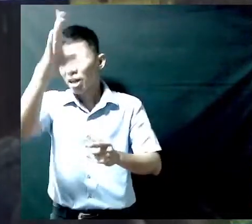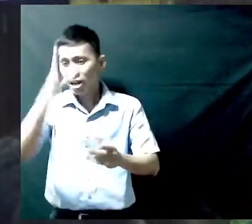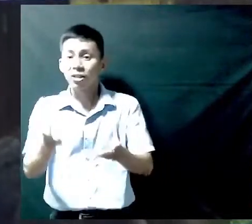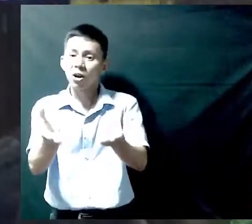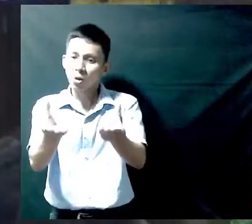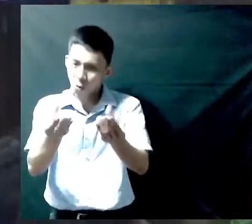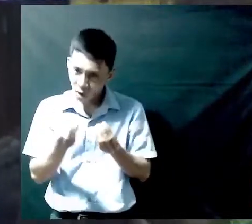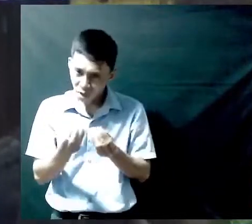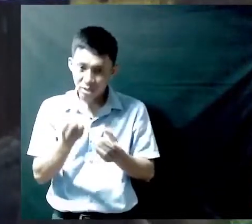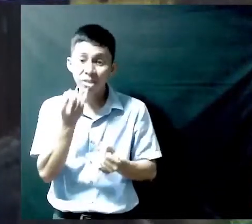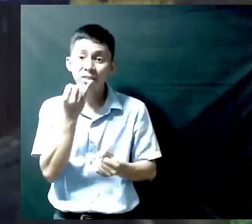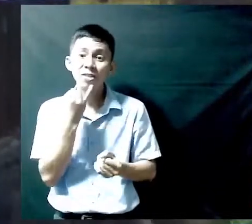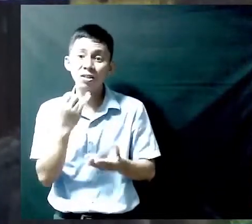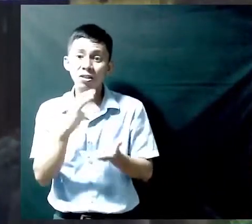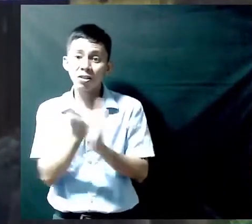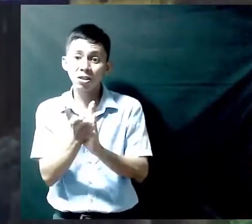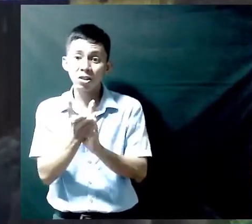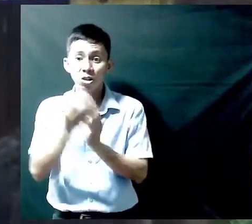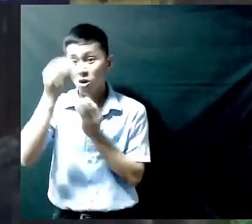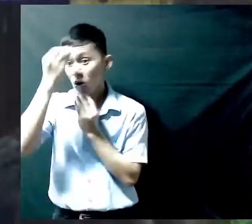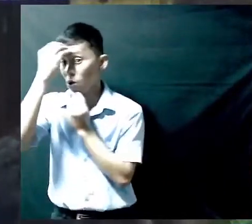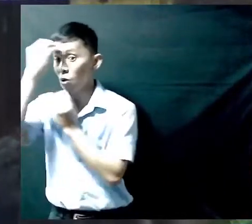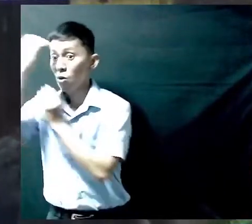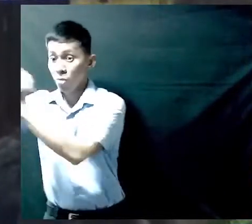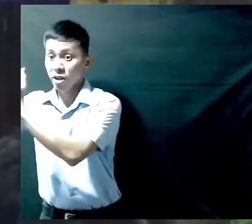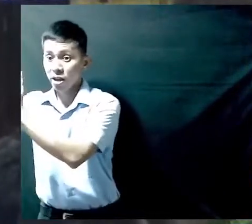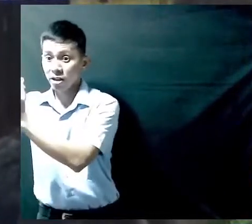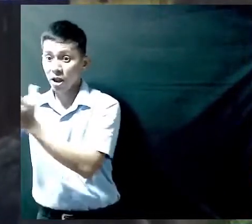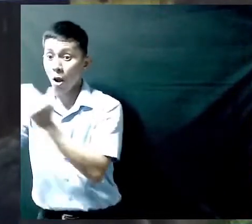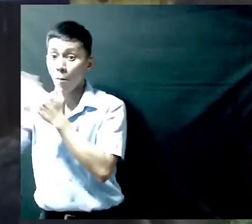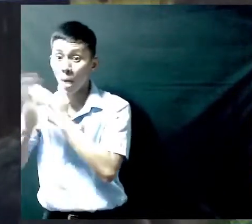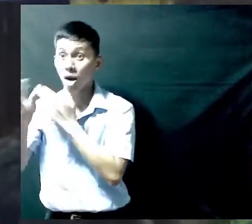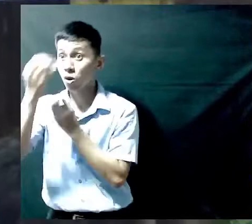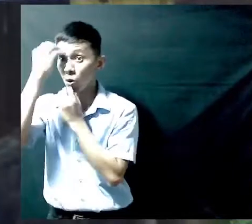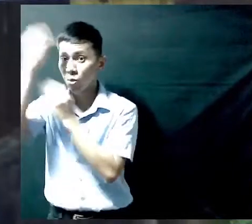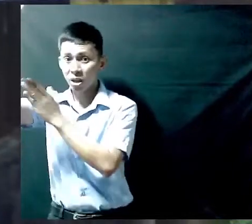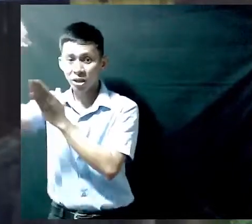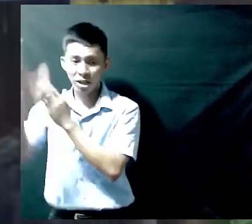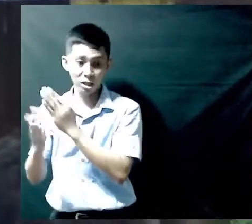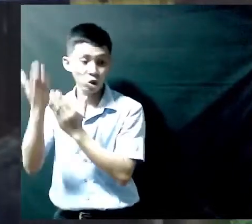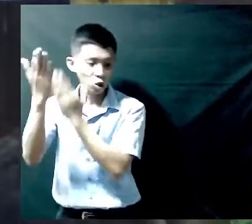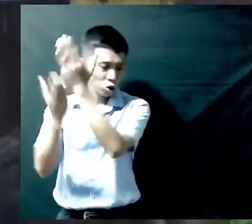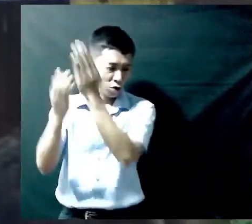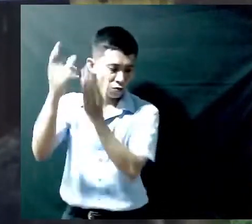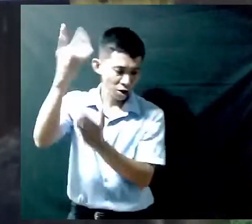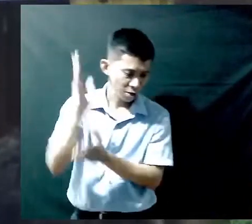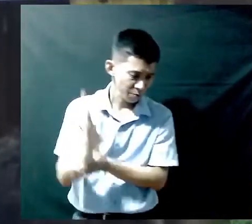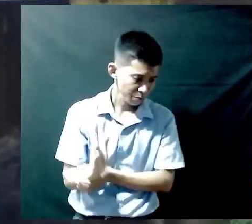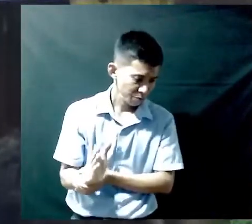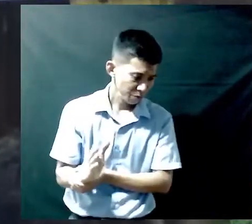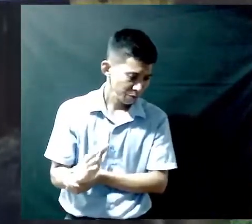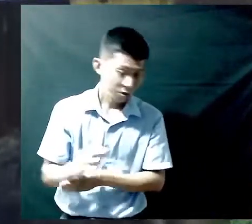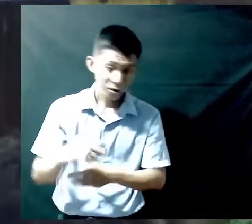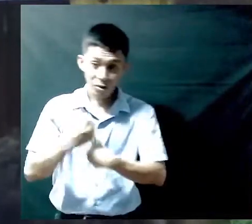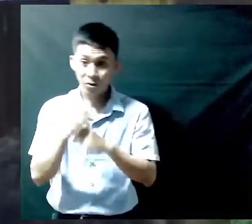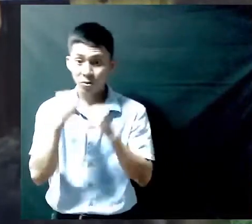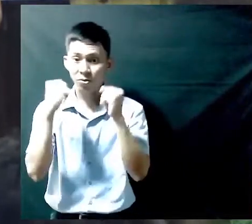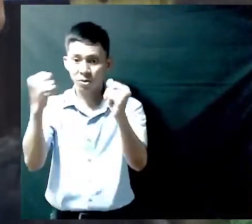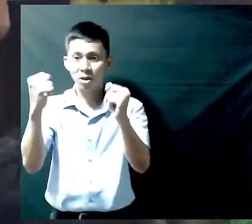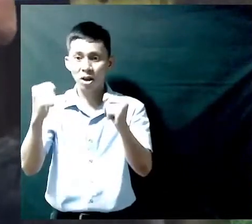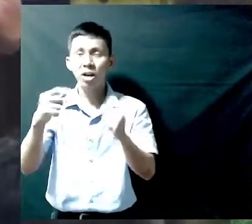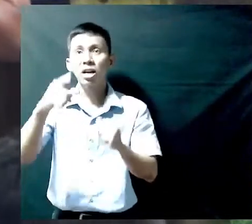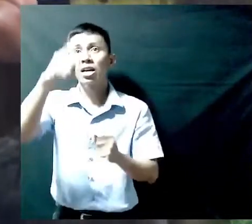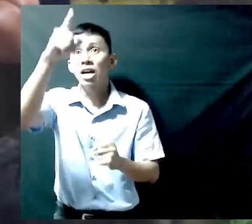revival in the land of Israel. And in order for them to have revival, God